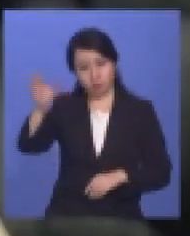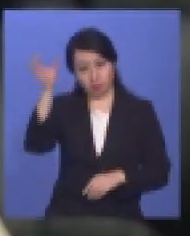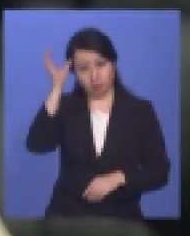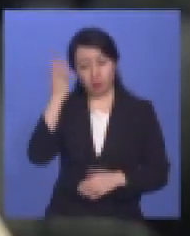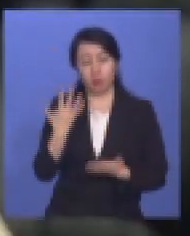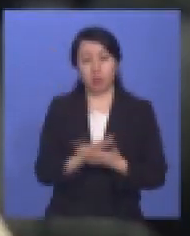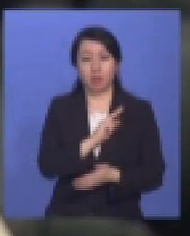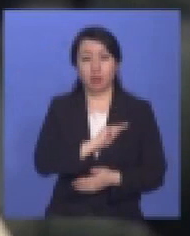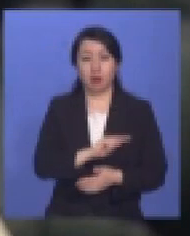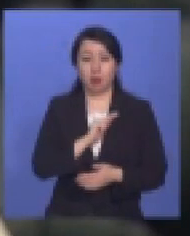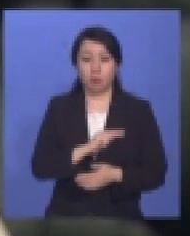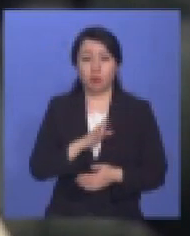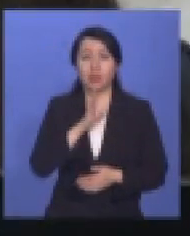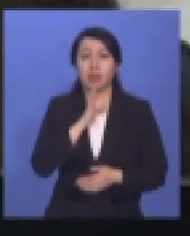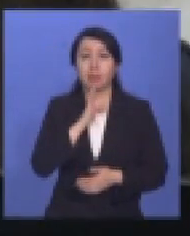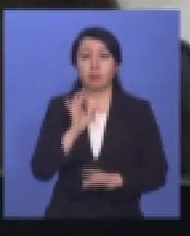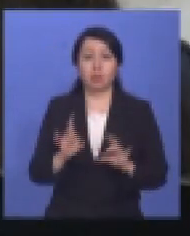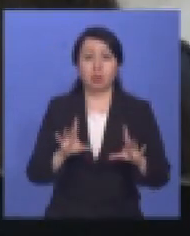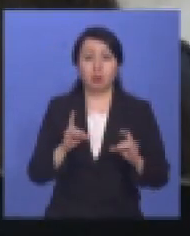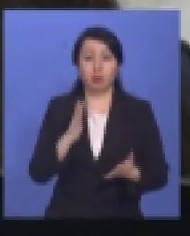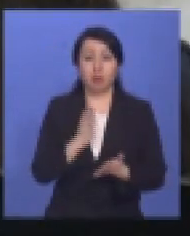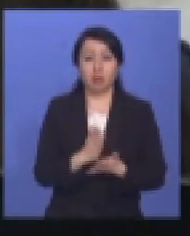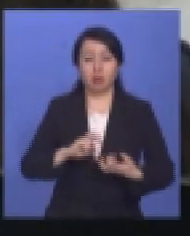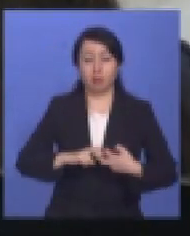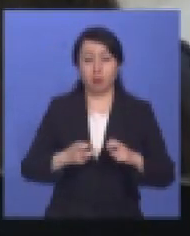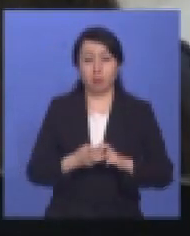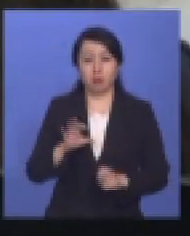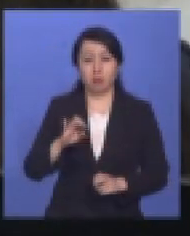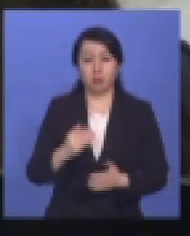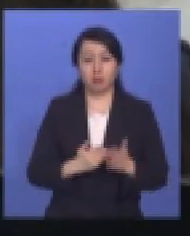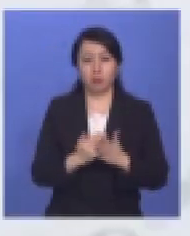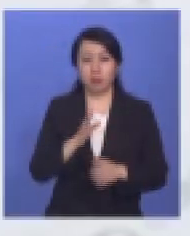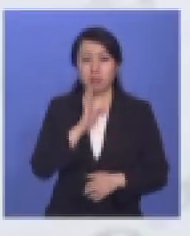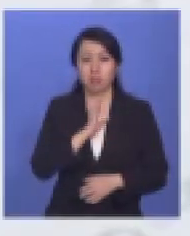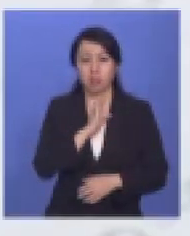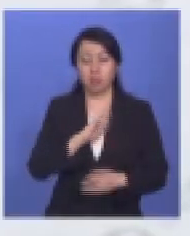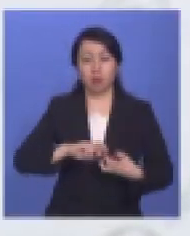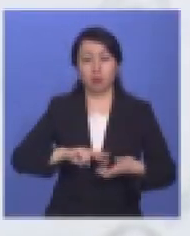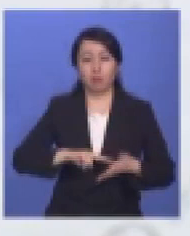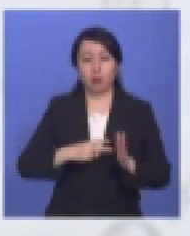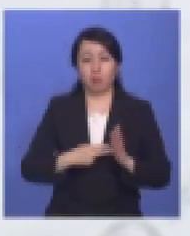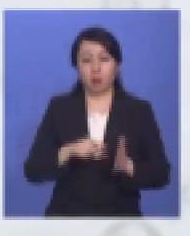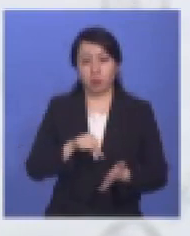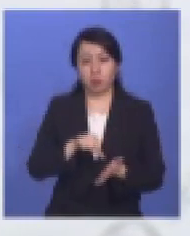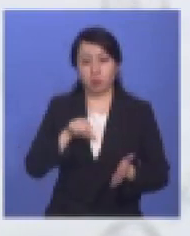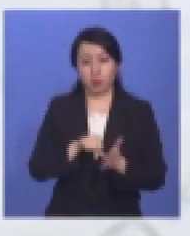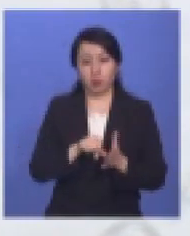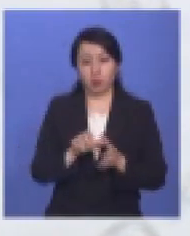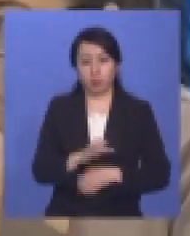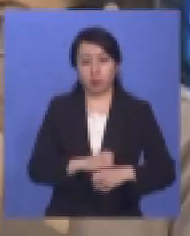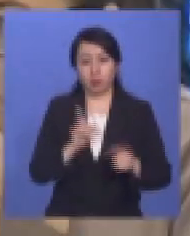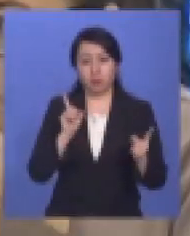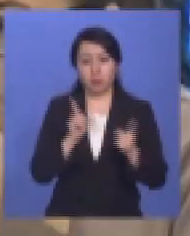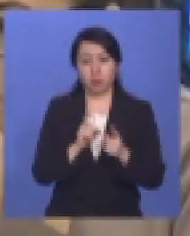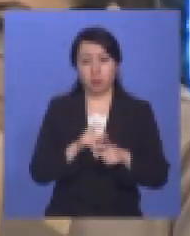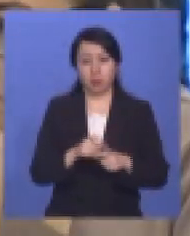образования, трудоустройства. А девушки сообщили о наличии проблем с социальным статусом женщин. По плану представители оппозиционной партии